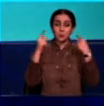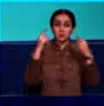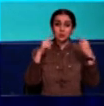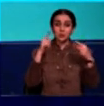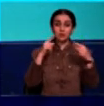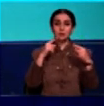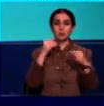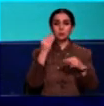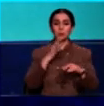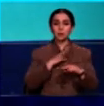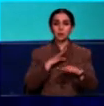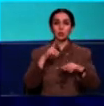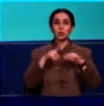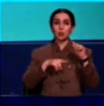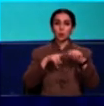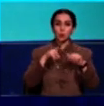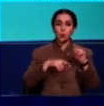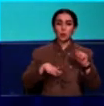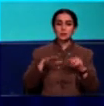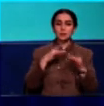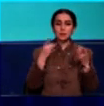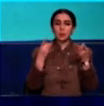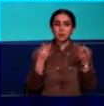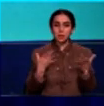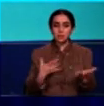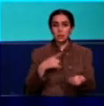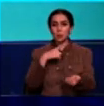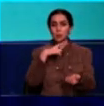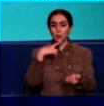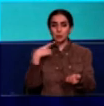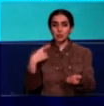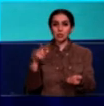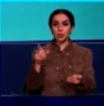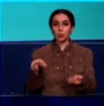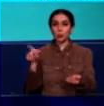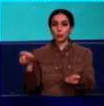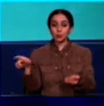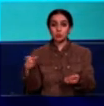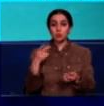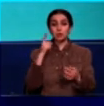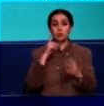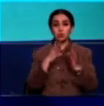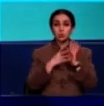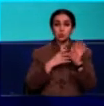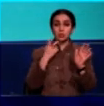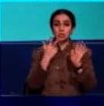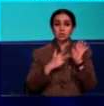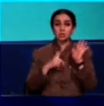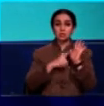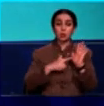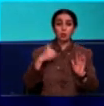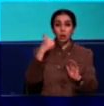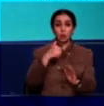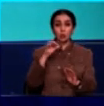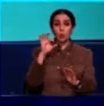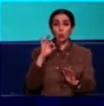была родина. Были простые русские люди. И в 1937 году